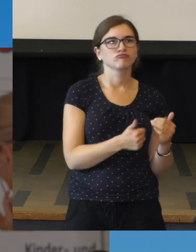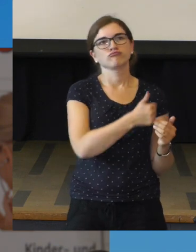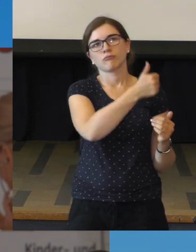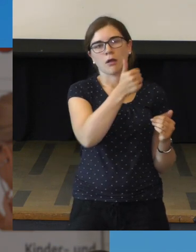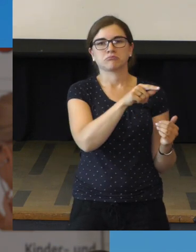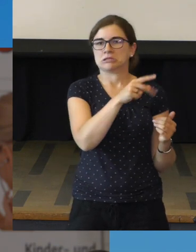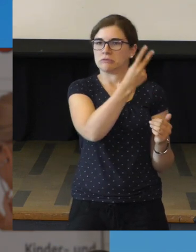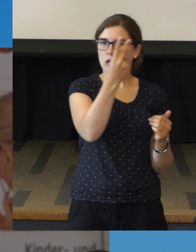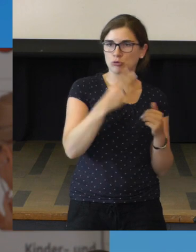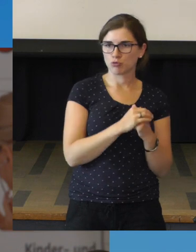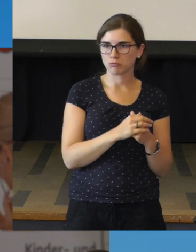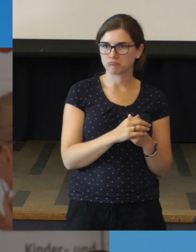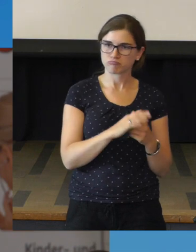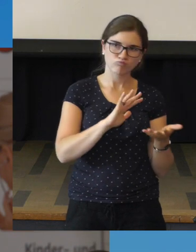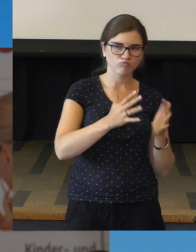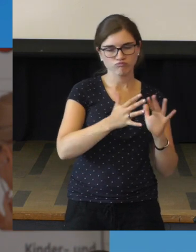Wir sprechen